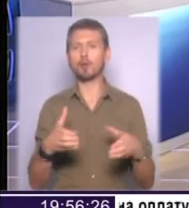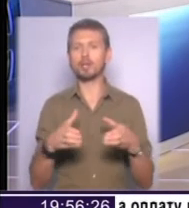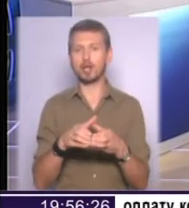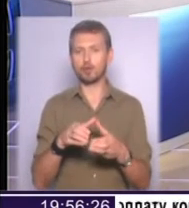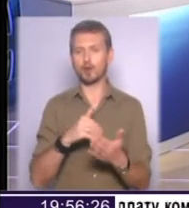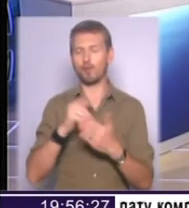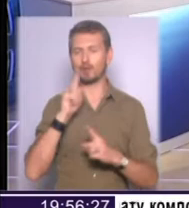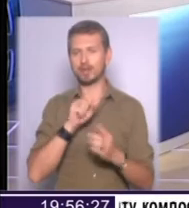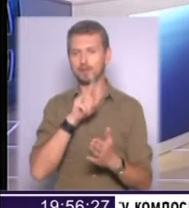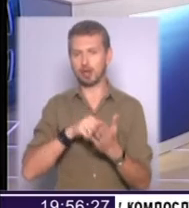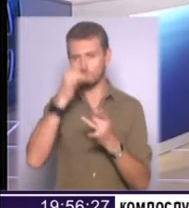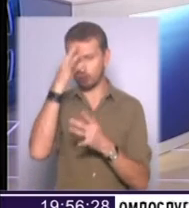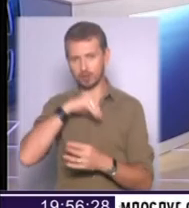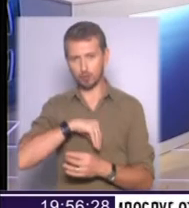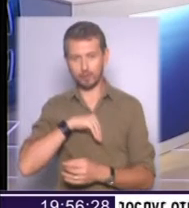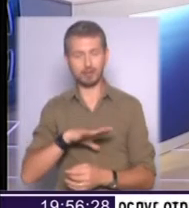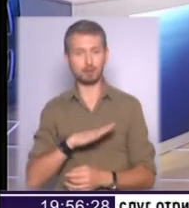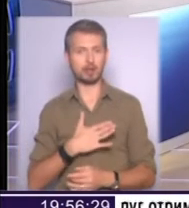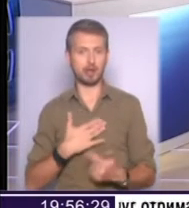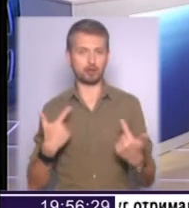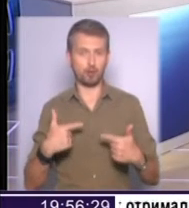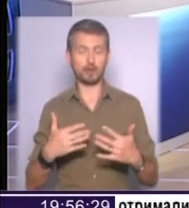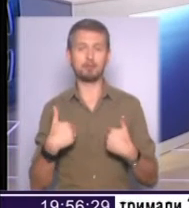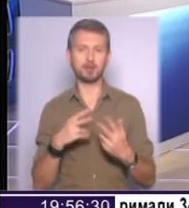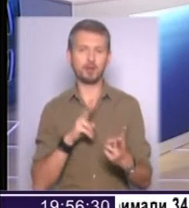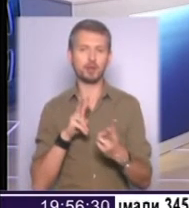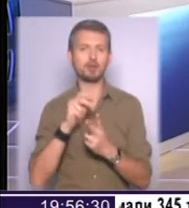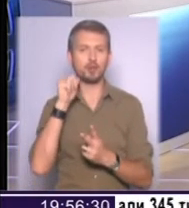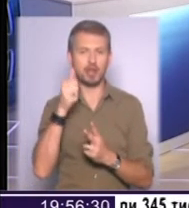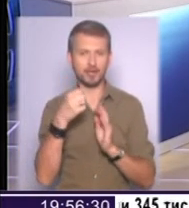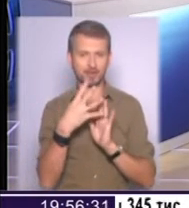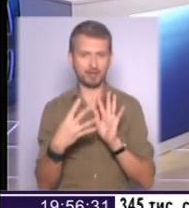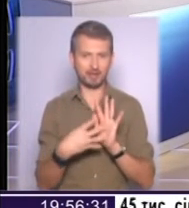духовності, була першою гостею студії. За кілька хвилин ми повернемося і продовжимо.